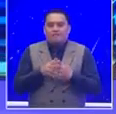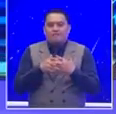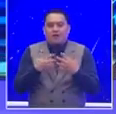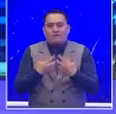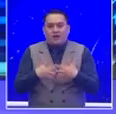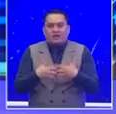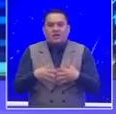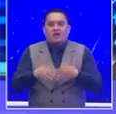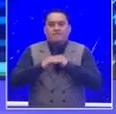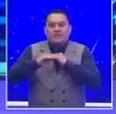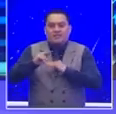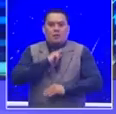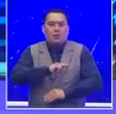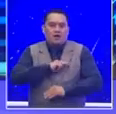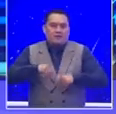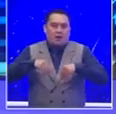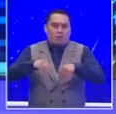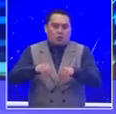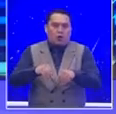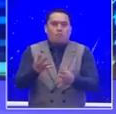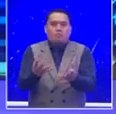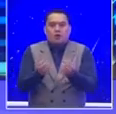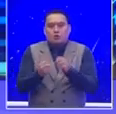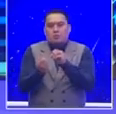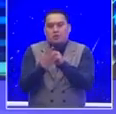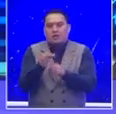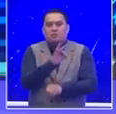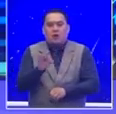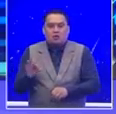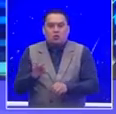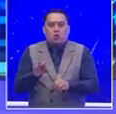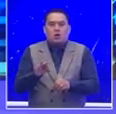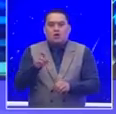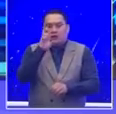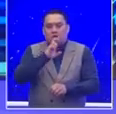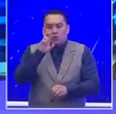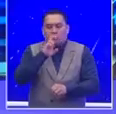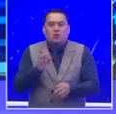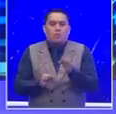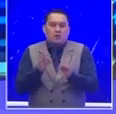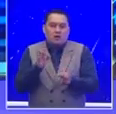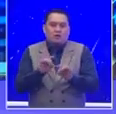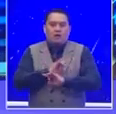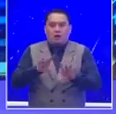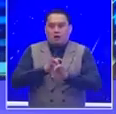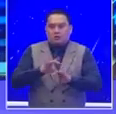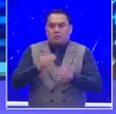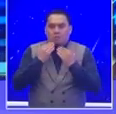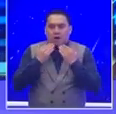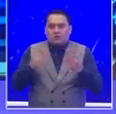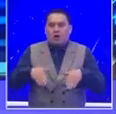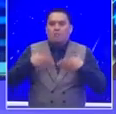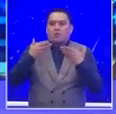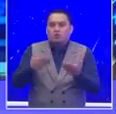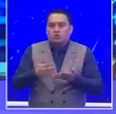проведения весенних полевых работ. Кроме того, они получат на 15% удешевленное дизельное топливо. Об этом в ходе своего последнего